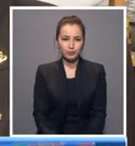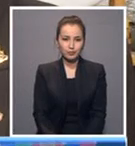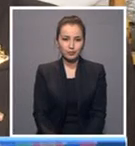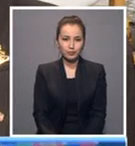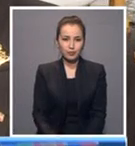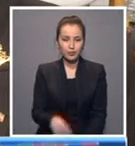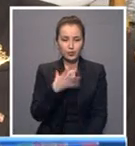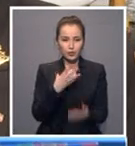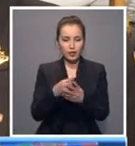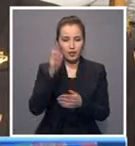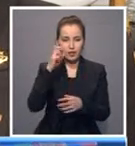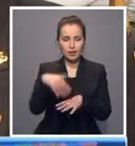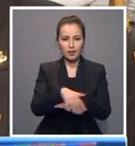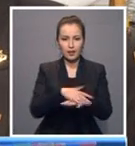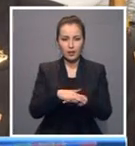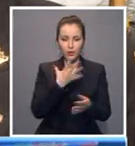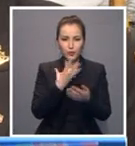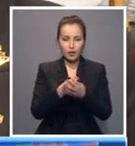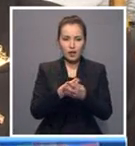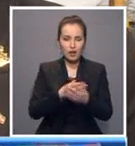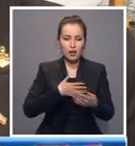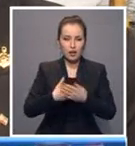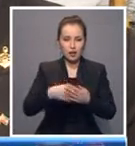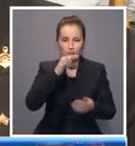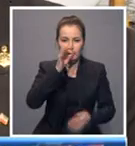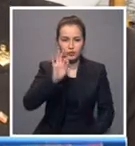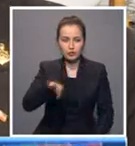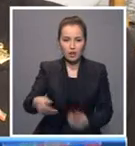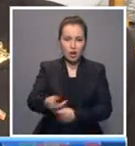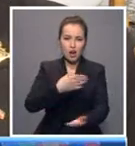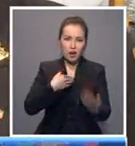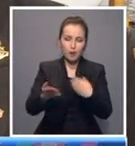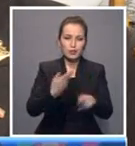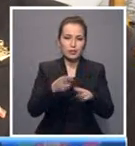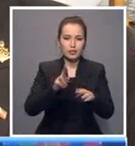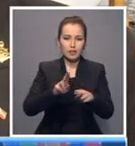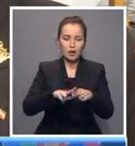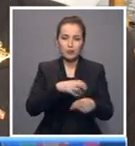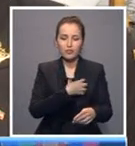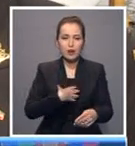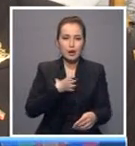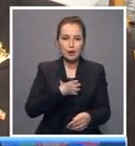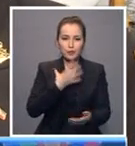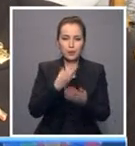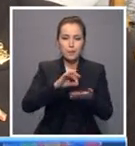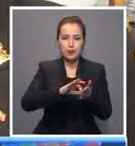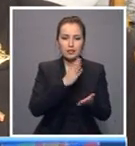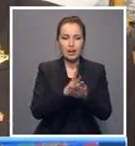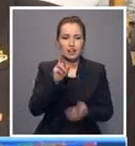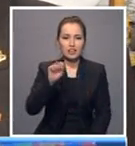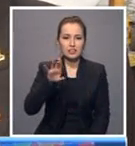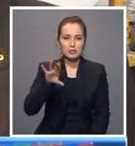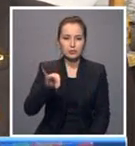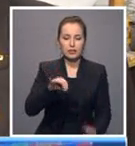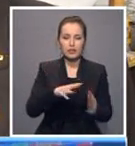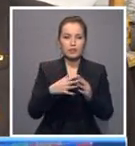Екі елдің әскери теңіз күштері арасында әріптестікті нығайту басты мақсатымыз. Мұның әрине саяси сипаты да бар. Сондай-ақ Каспий теңізінде достық